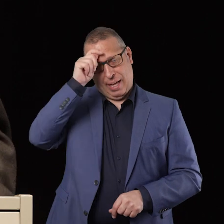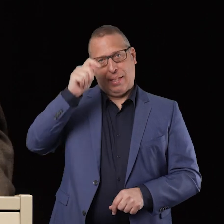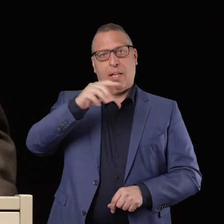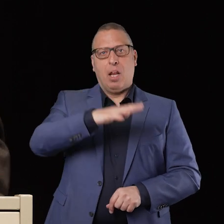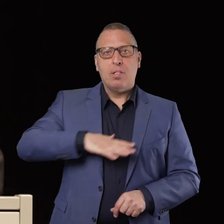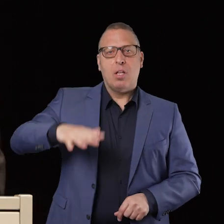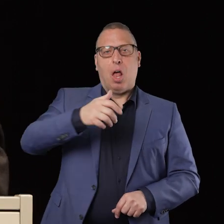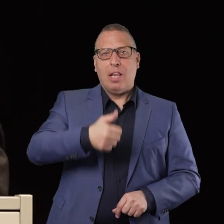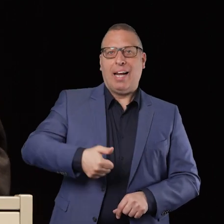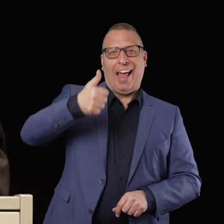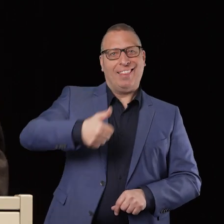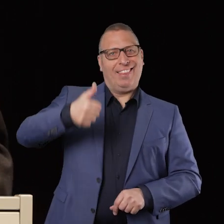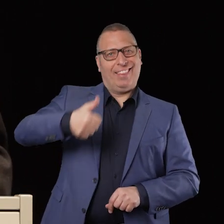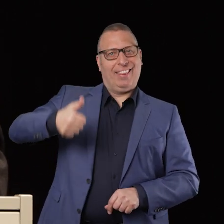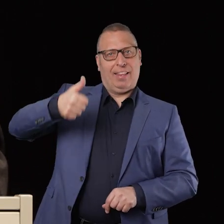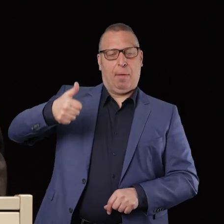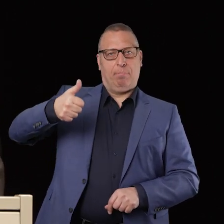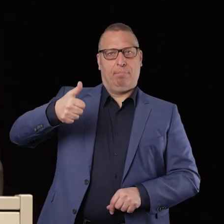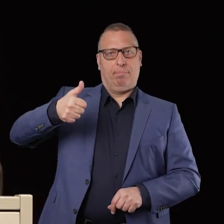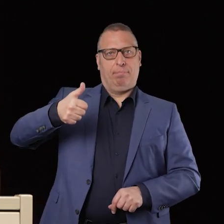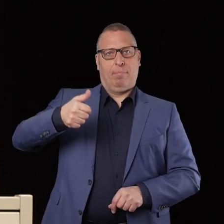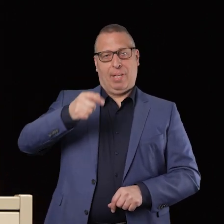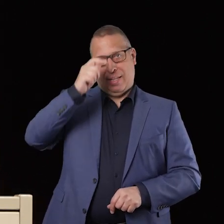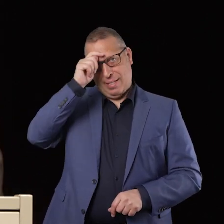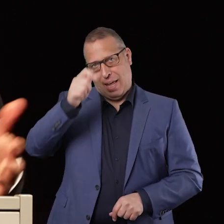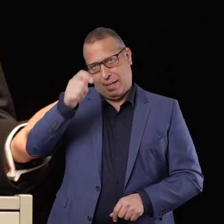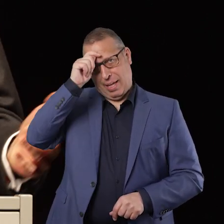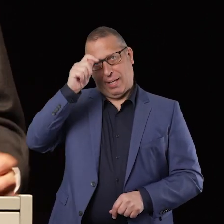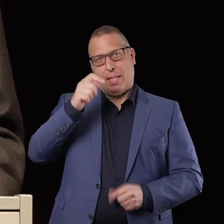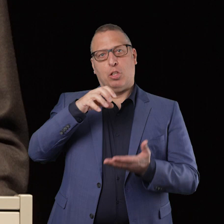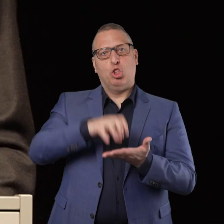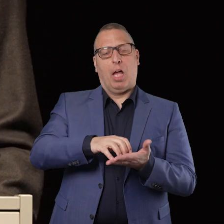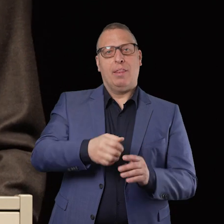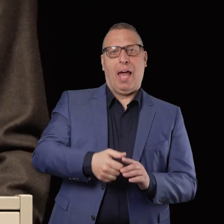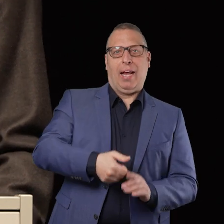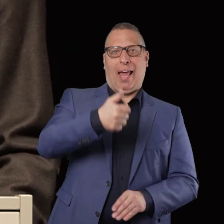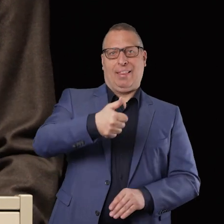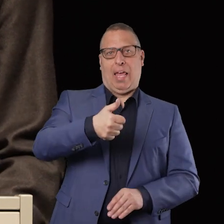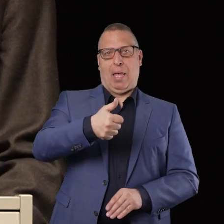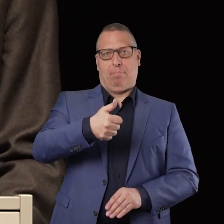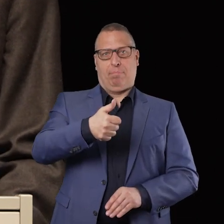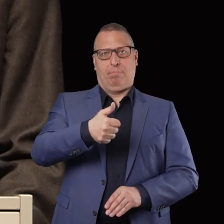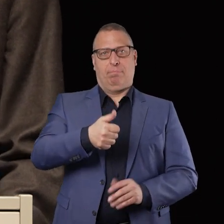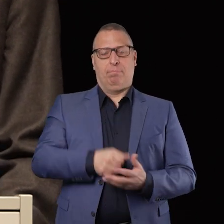sehr geehrte Nationalrätinnen und Nationalräte, sehr geehrte Ständeräte,